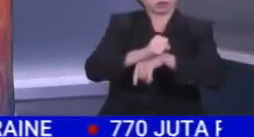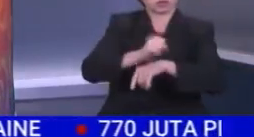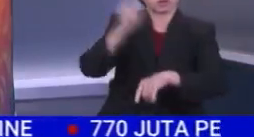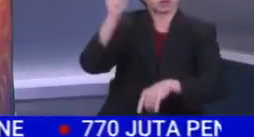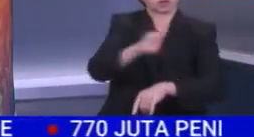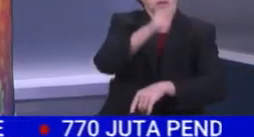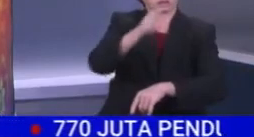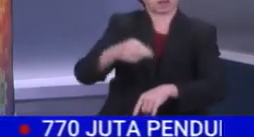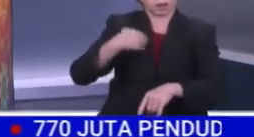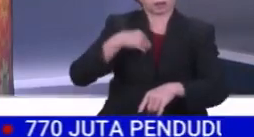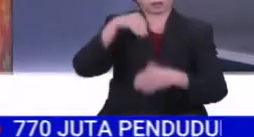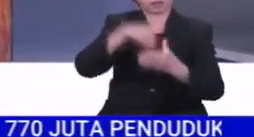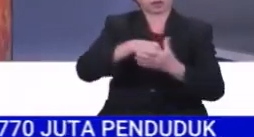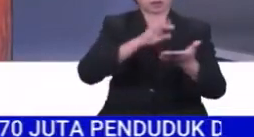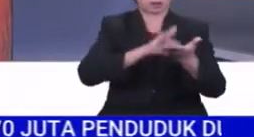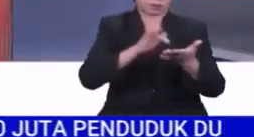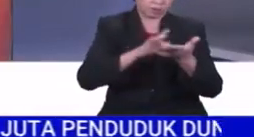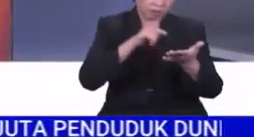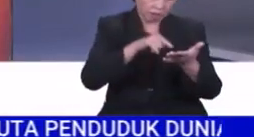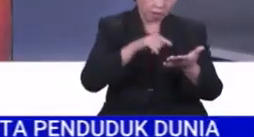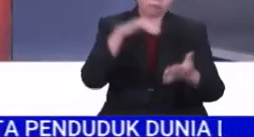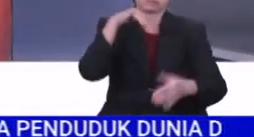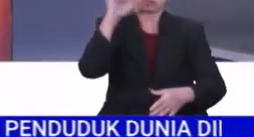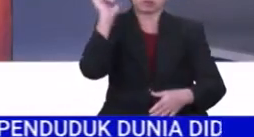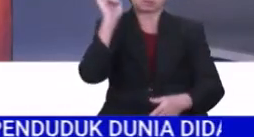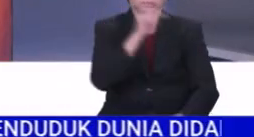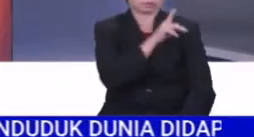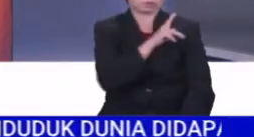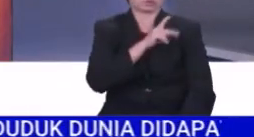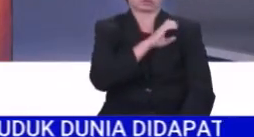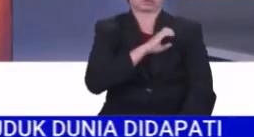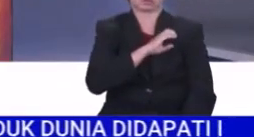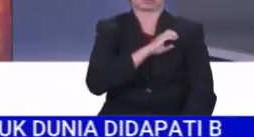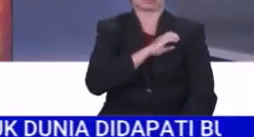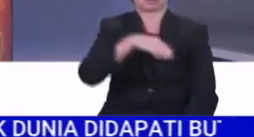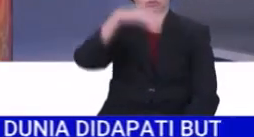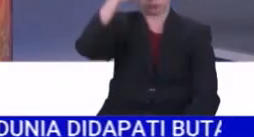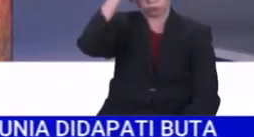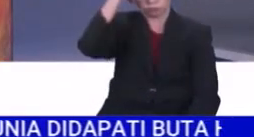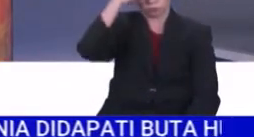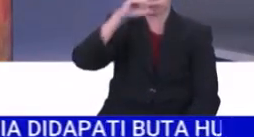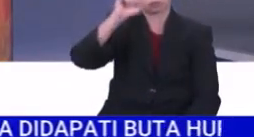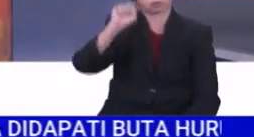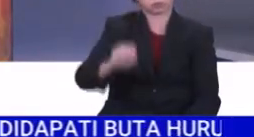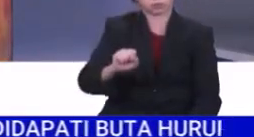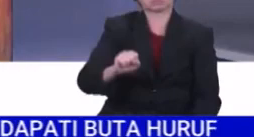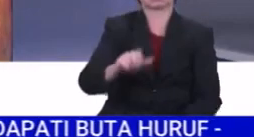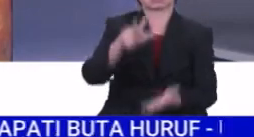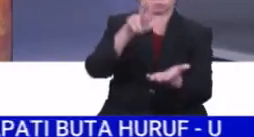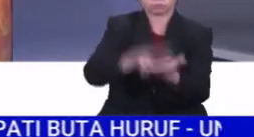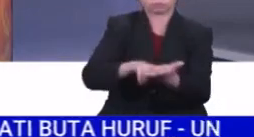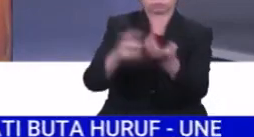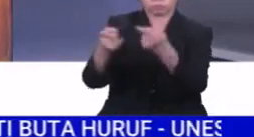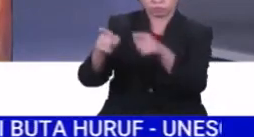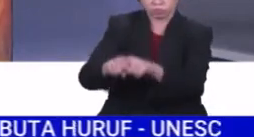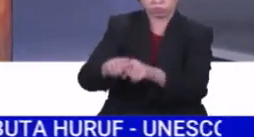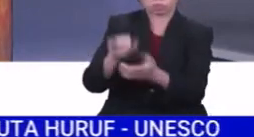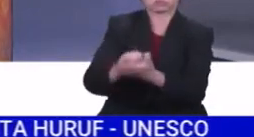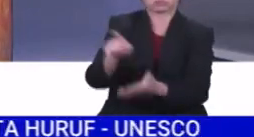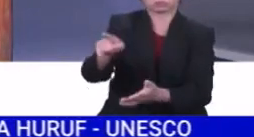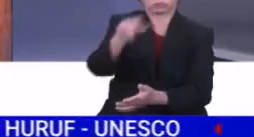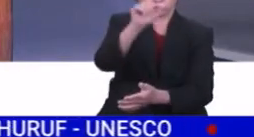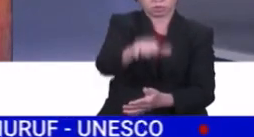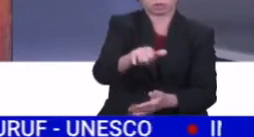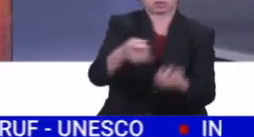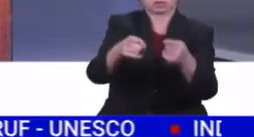itulah di media sosial semalam kepolisian Aceh baru Selatan III Sipirok selamat mengesahkan kejadian berkenaan